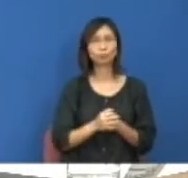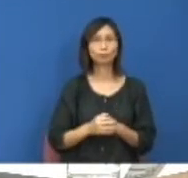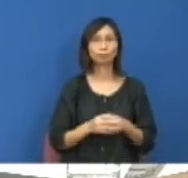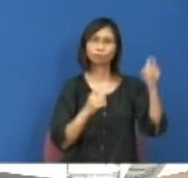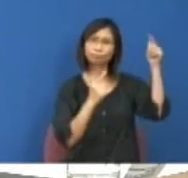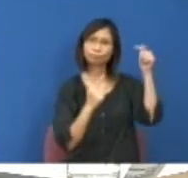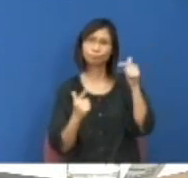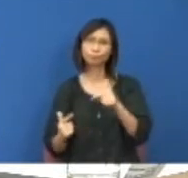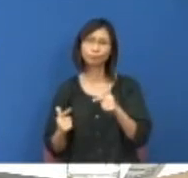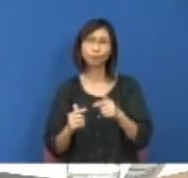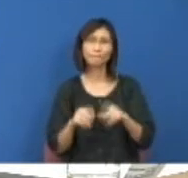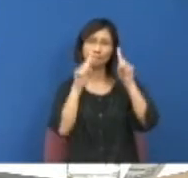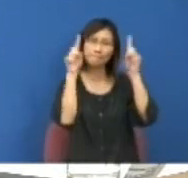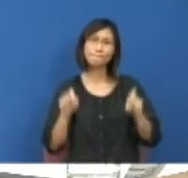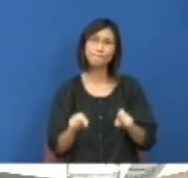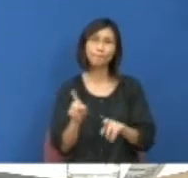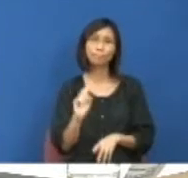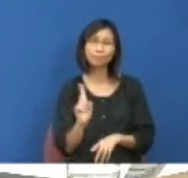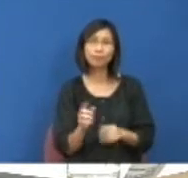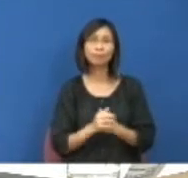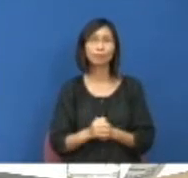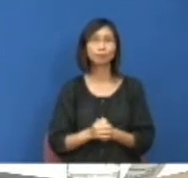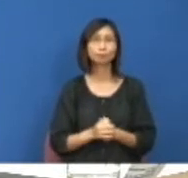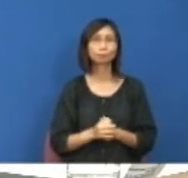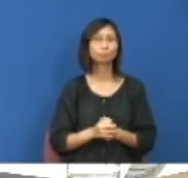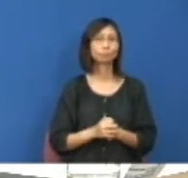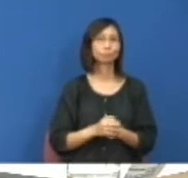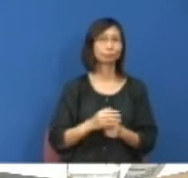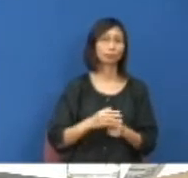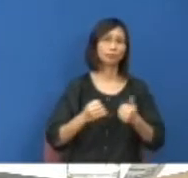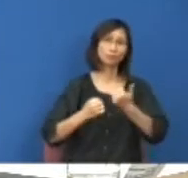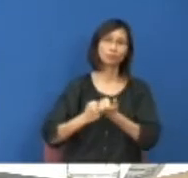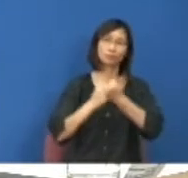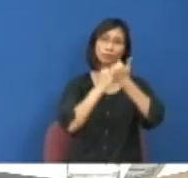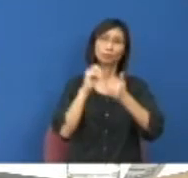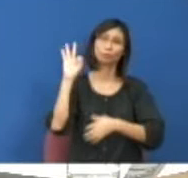就係、是，當日係支持法國革命，